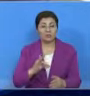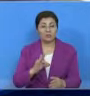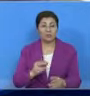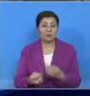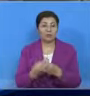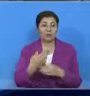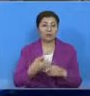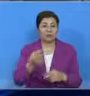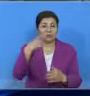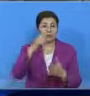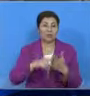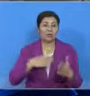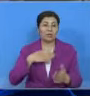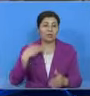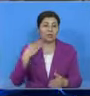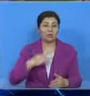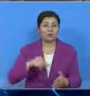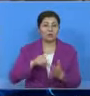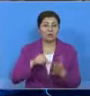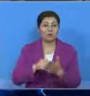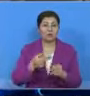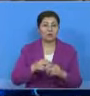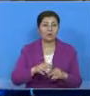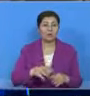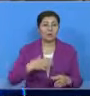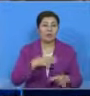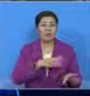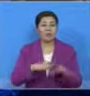избирателей. Уверен, что в нашей области участие в этом важном событии примет большая часть населения.